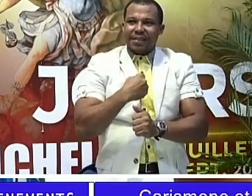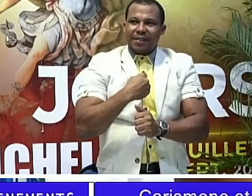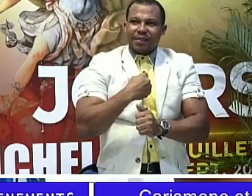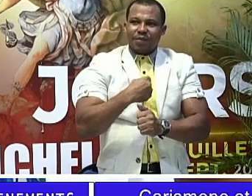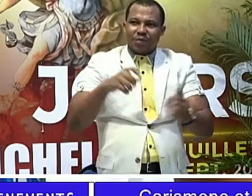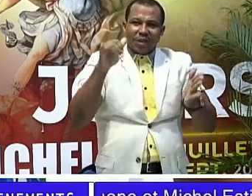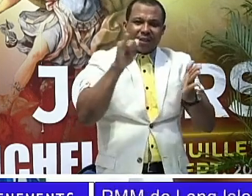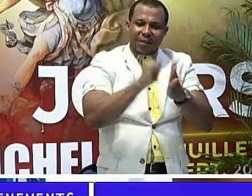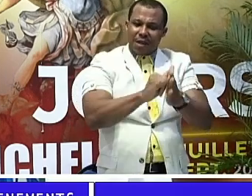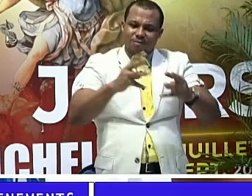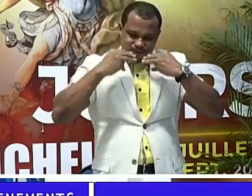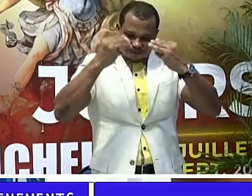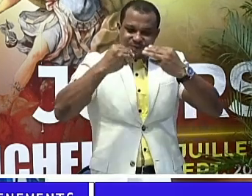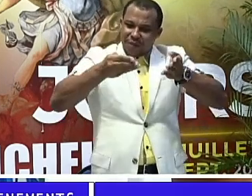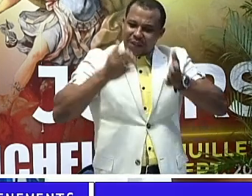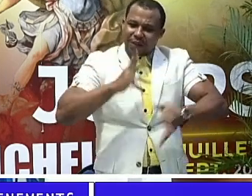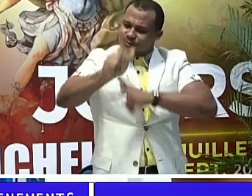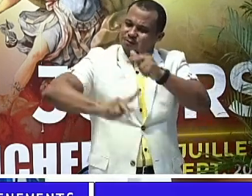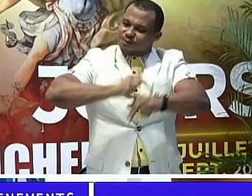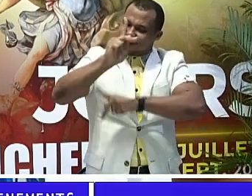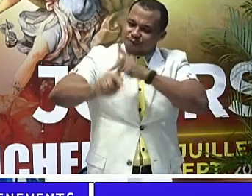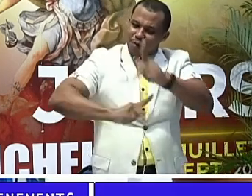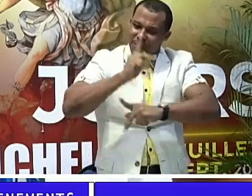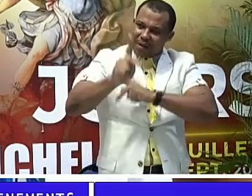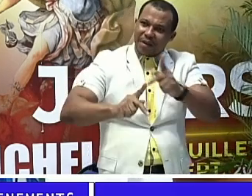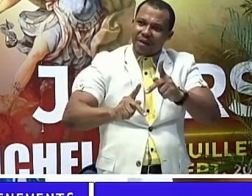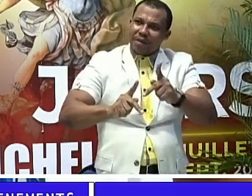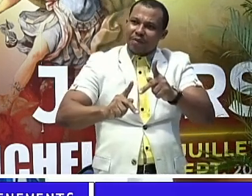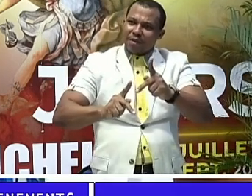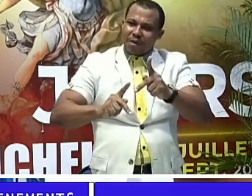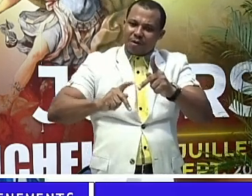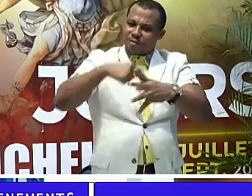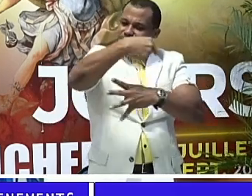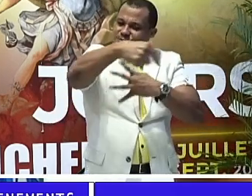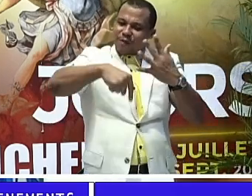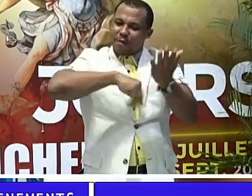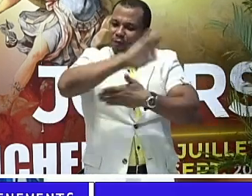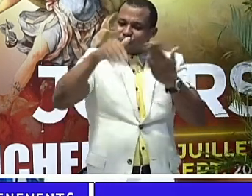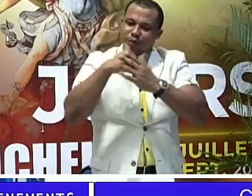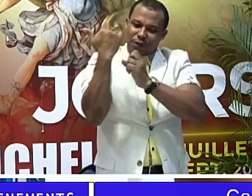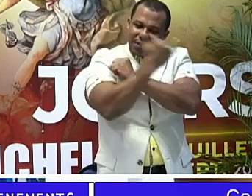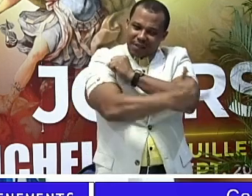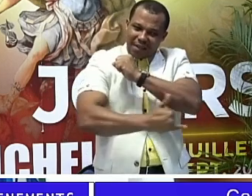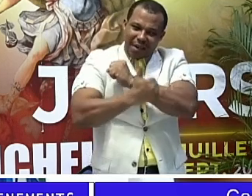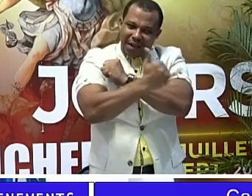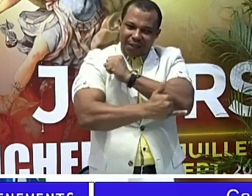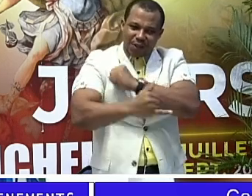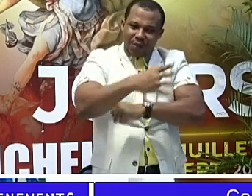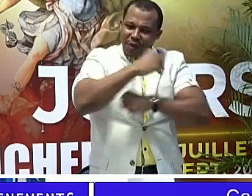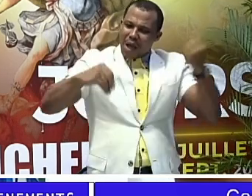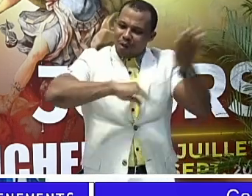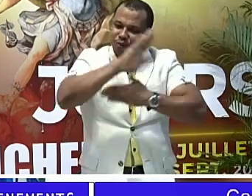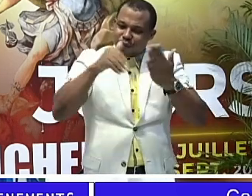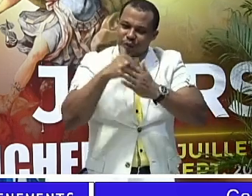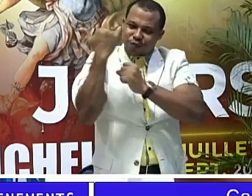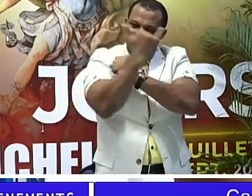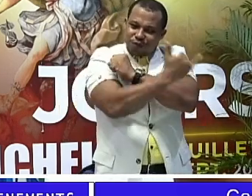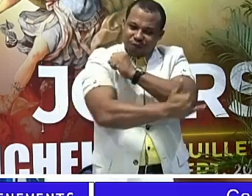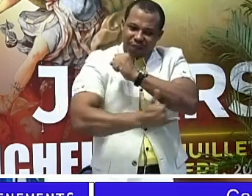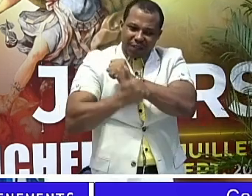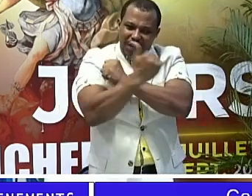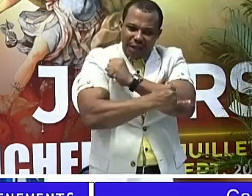Ces messagers de mon peuple annonceront ma gloire parmi les nations. Et de toutes les nations,